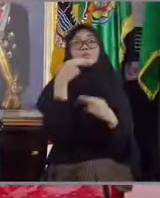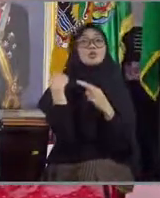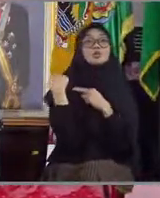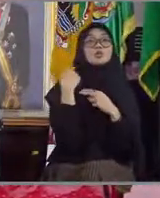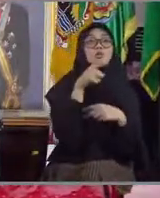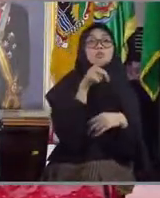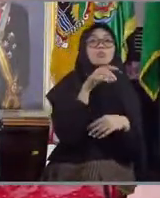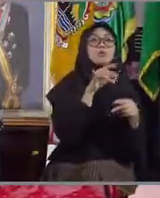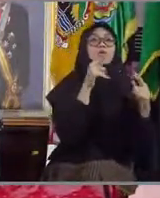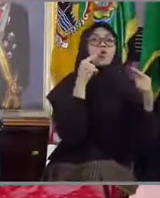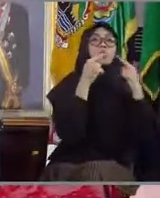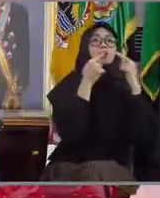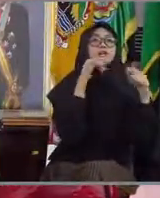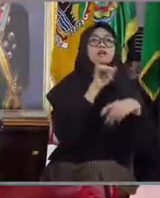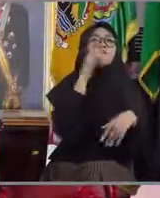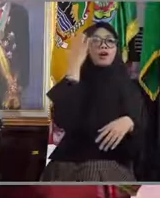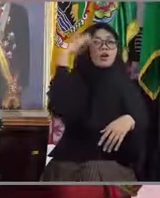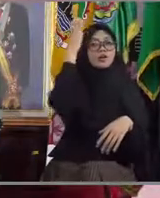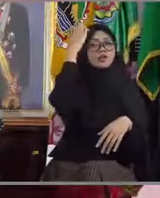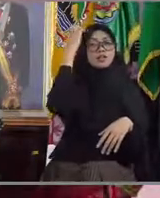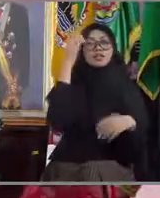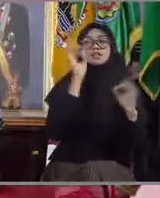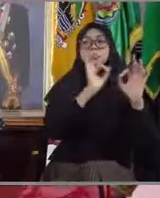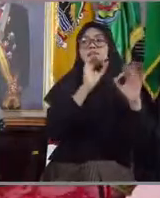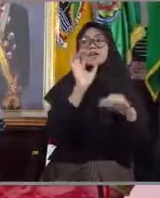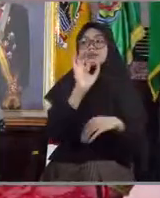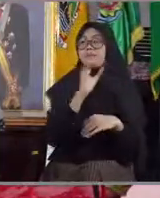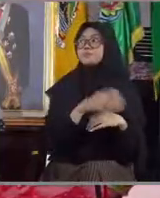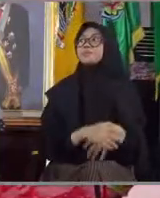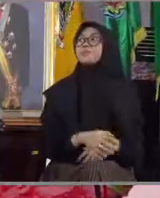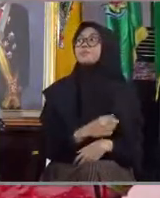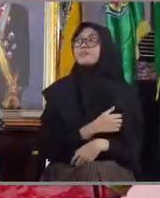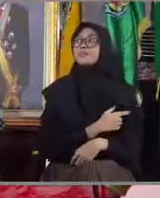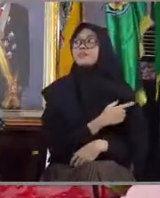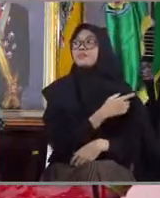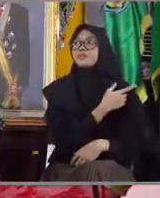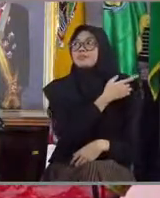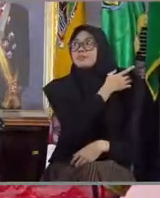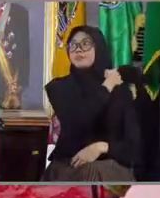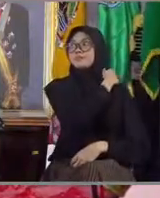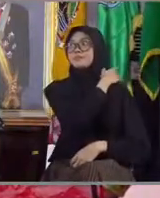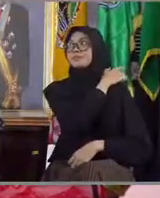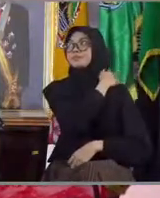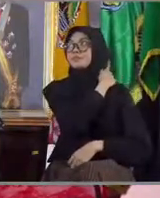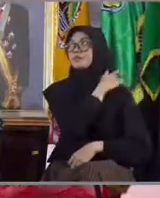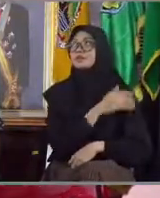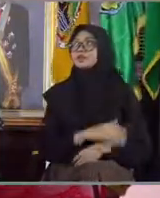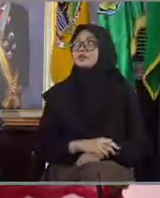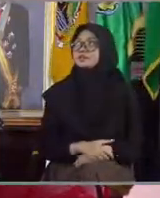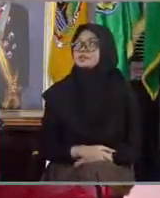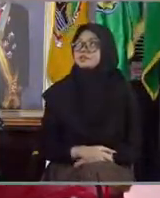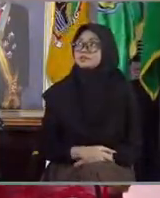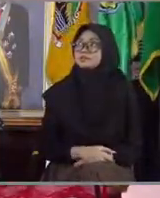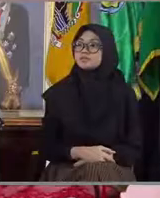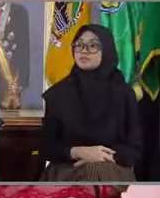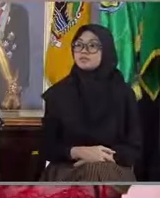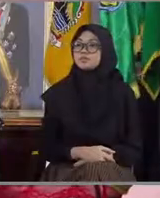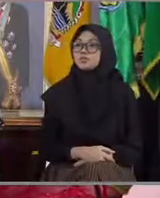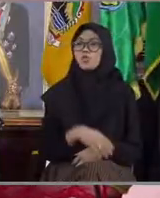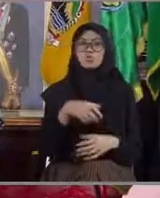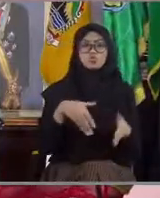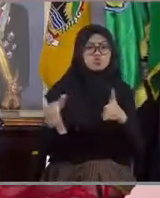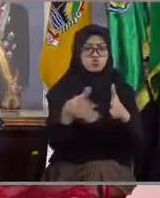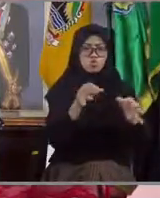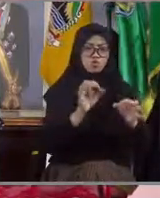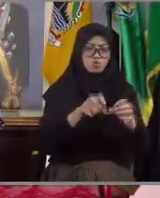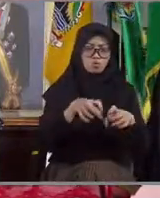kepala dinasku. Oke, Bapak, siap. Terima kasih. Oke, ini sudah ada satu lagi Bapak. Ya, sudah ada satu lagi. Oke, untuk sahabat barang dalan rusak barang